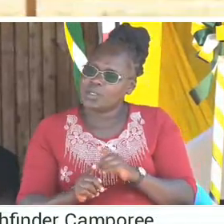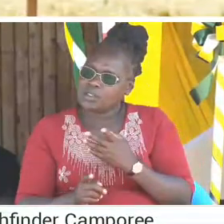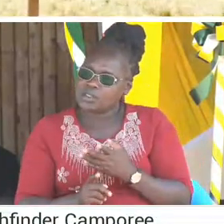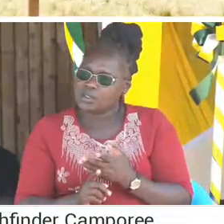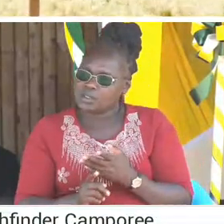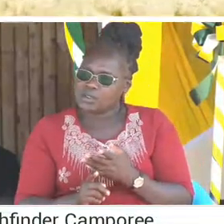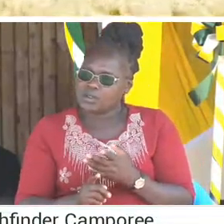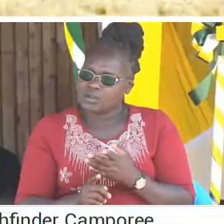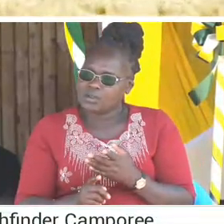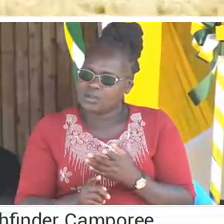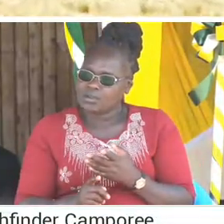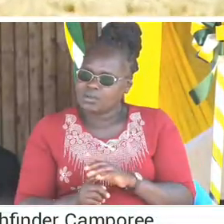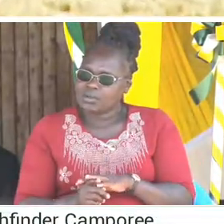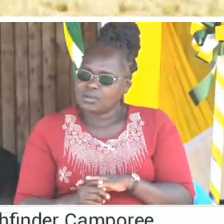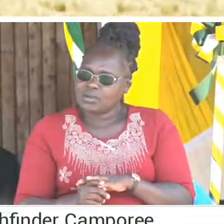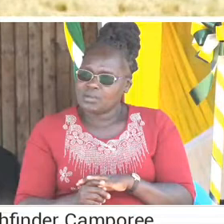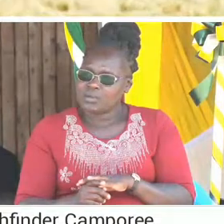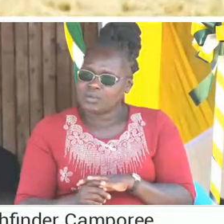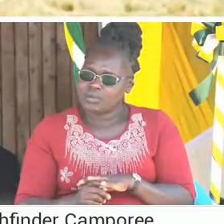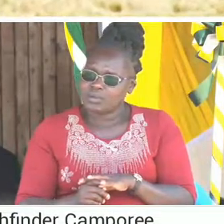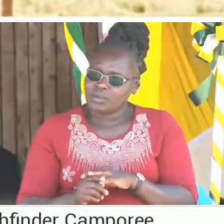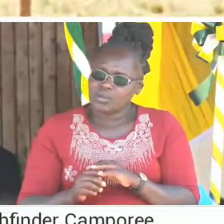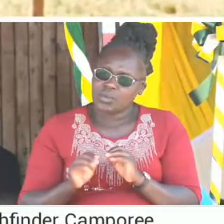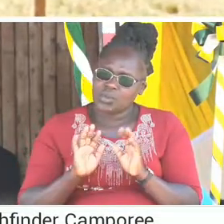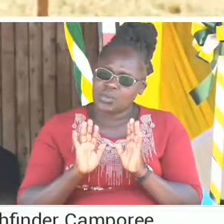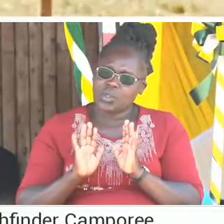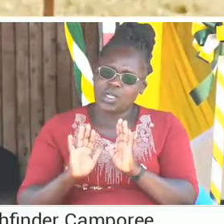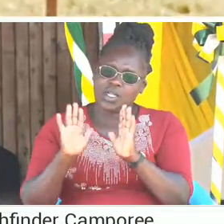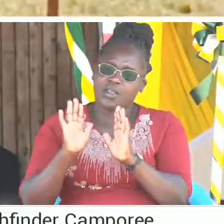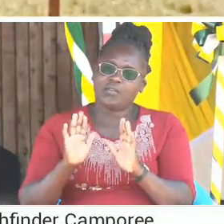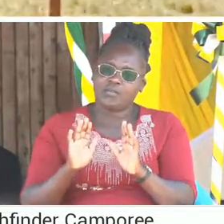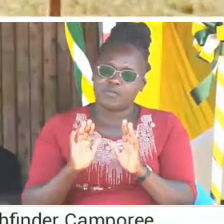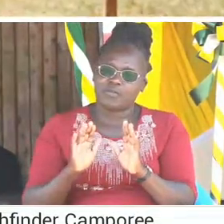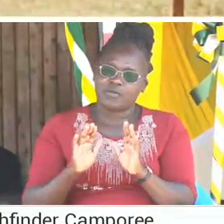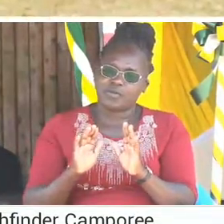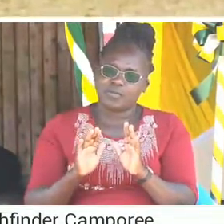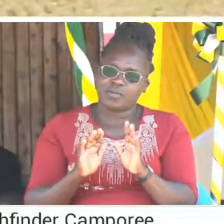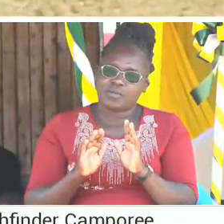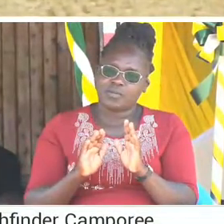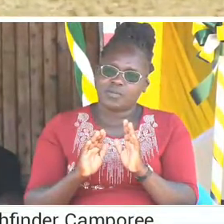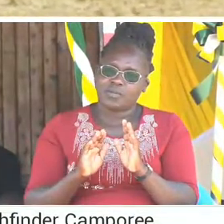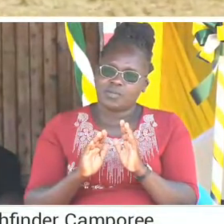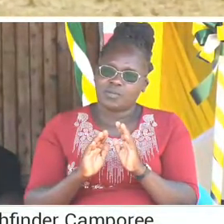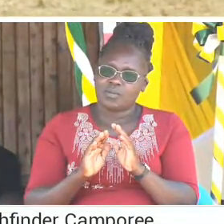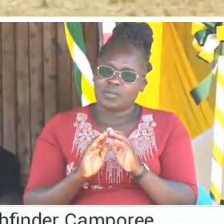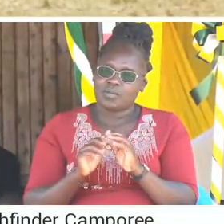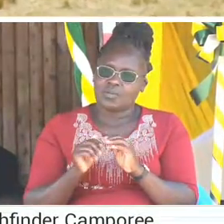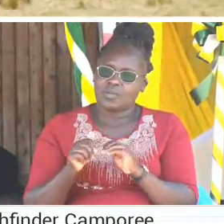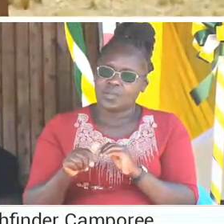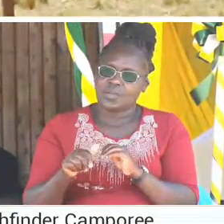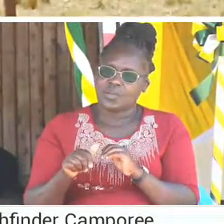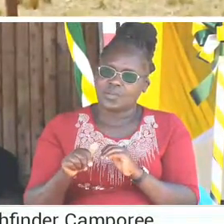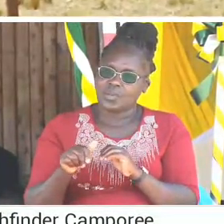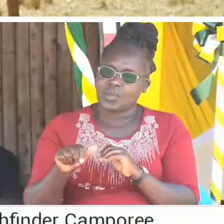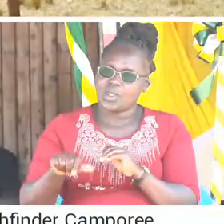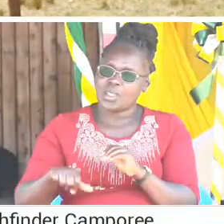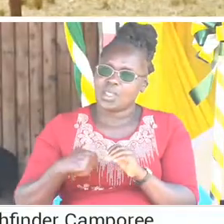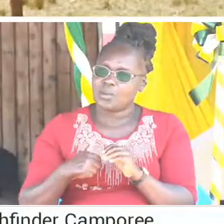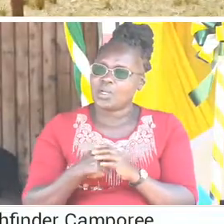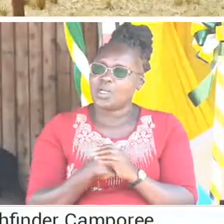hapa, tuwasaidie vijana wenzetu waache uzinzi. Natamani vijana tulioko hapa, tuwasaidie ili tuitwe